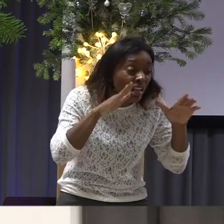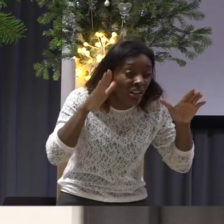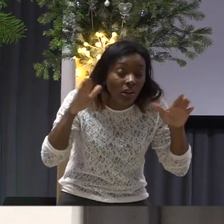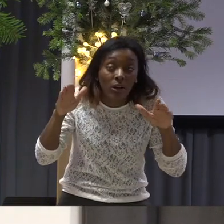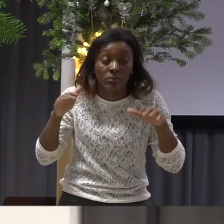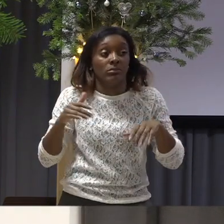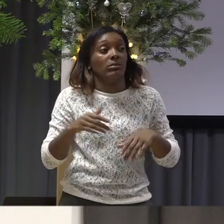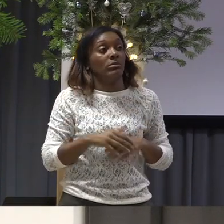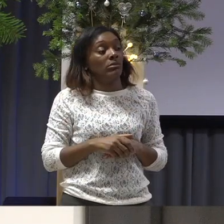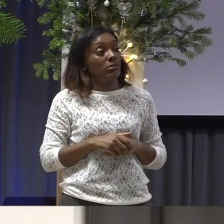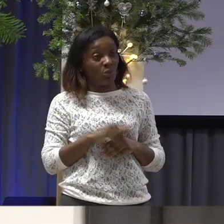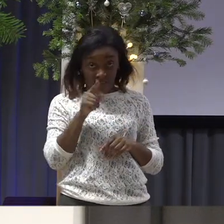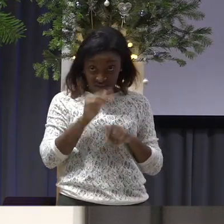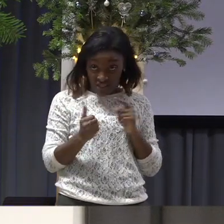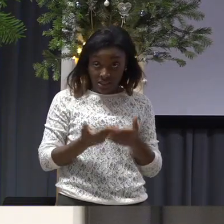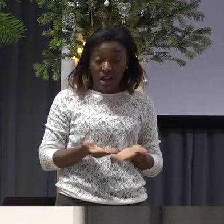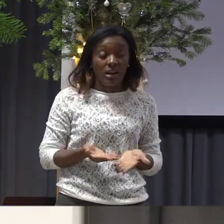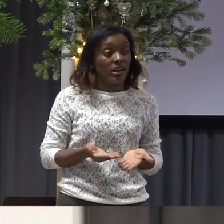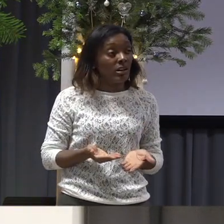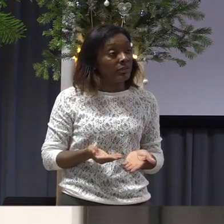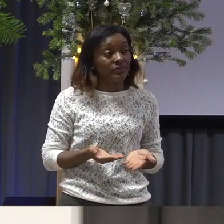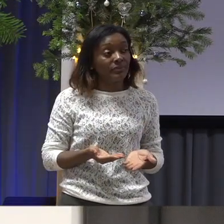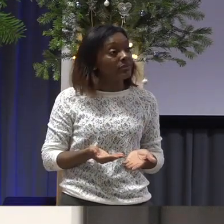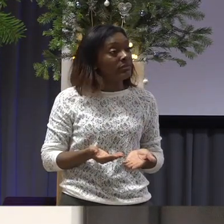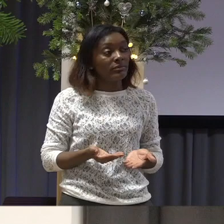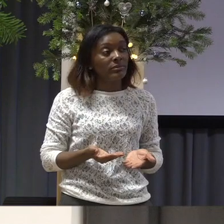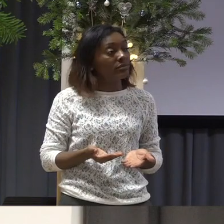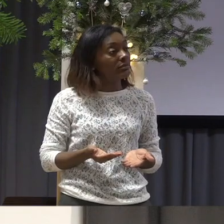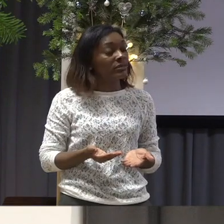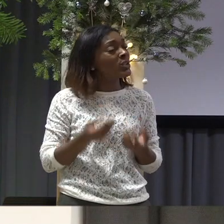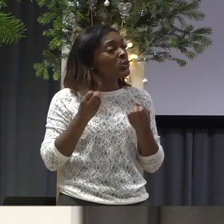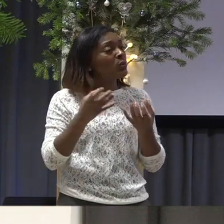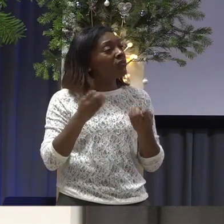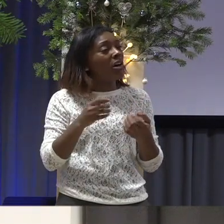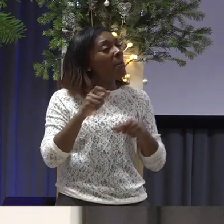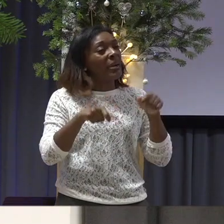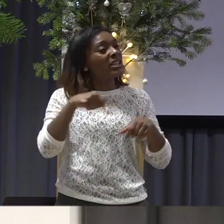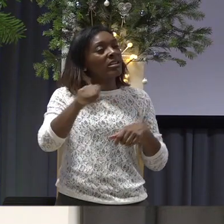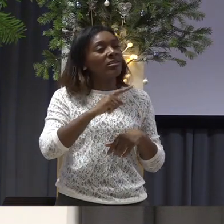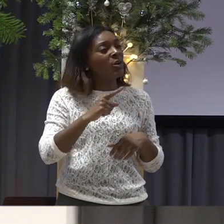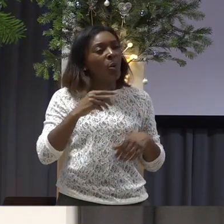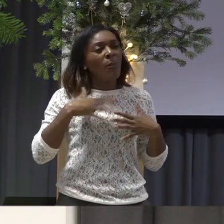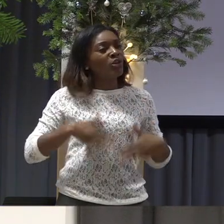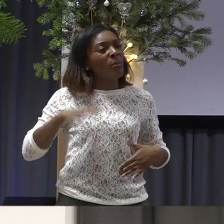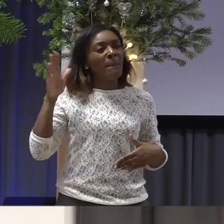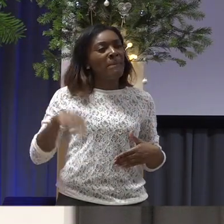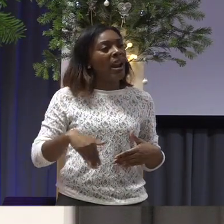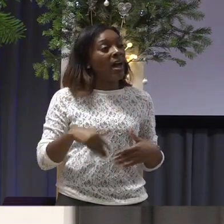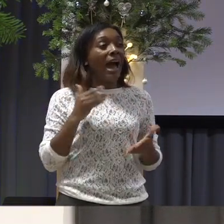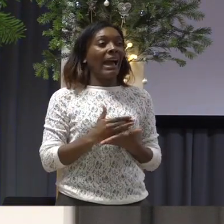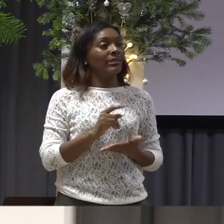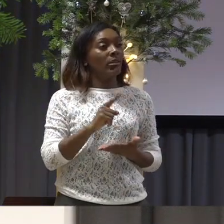vous avez l'impression de... Vous n'en avez pas assez, vous persistez, vous continuez,